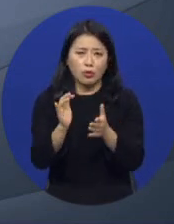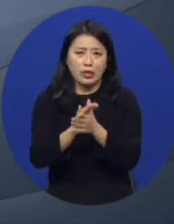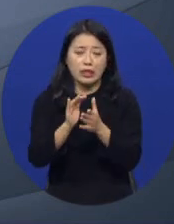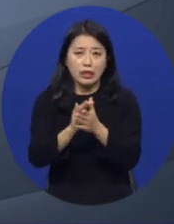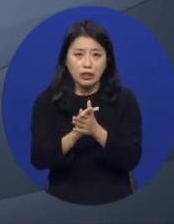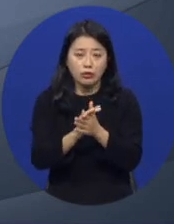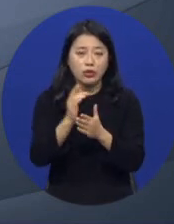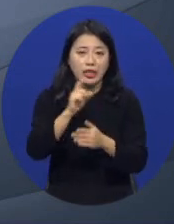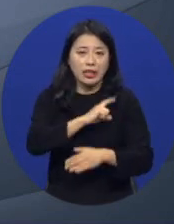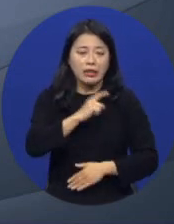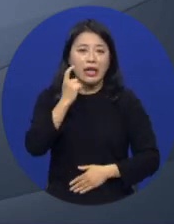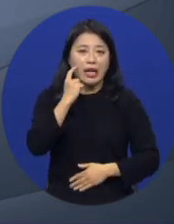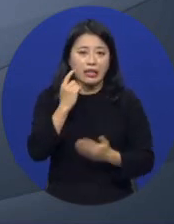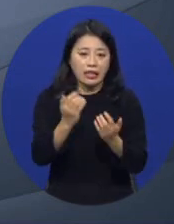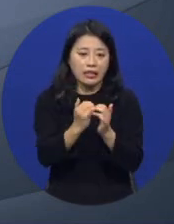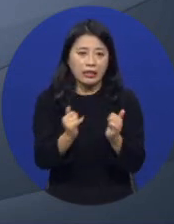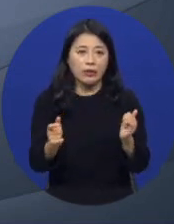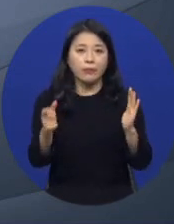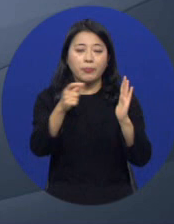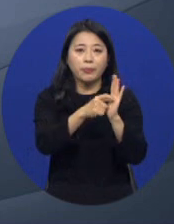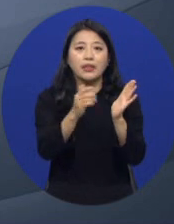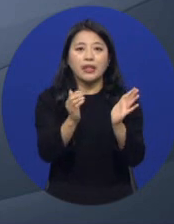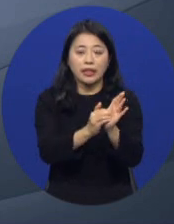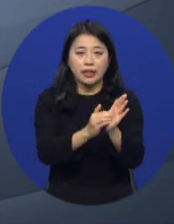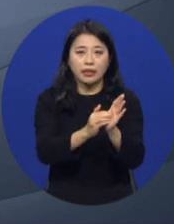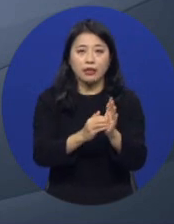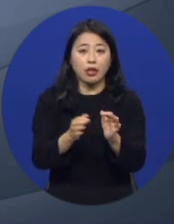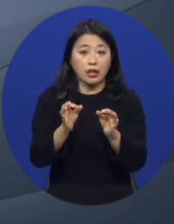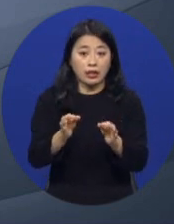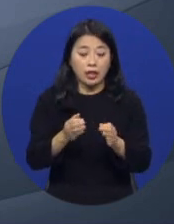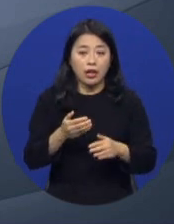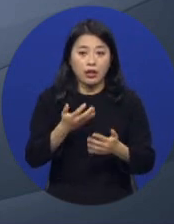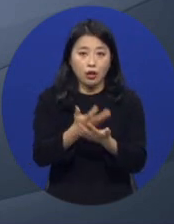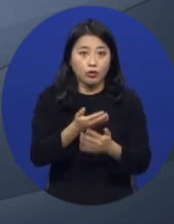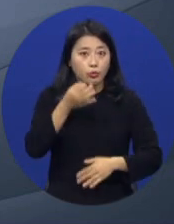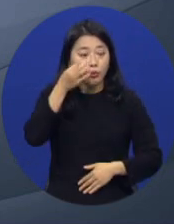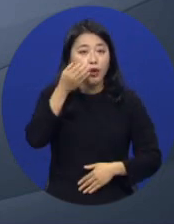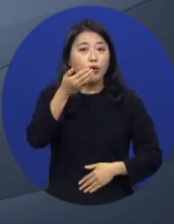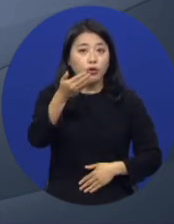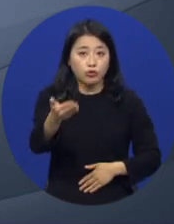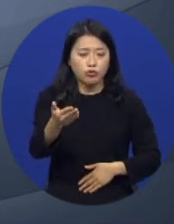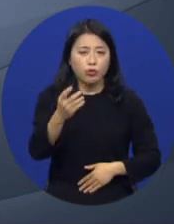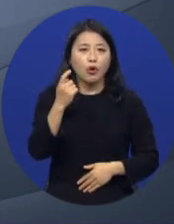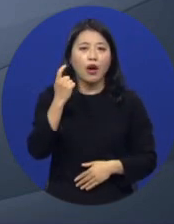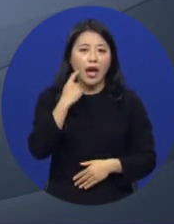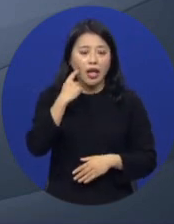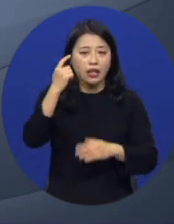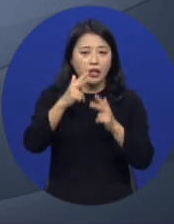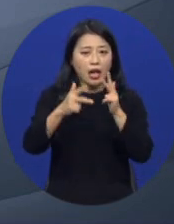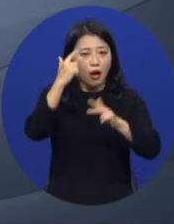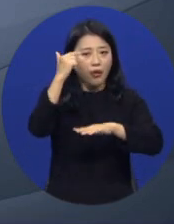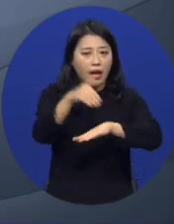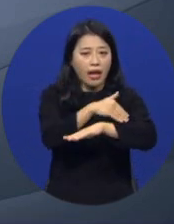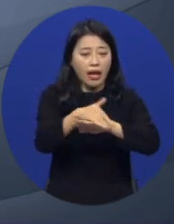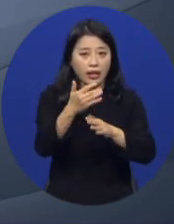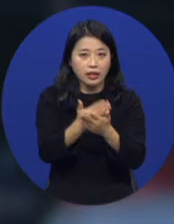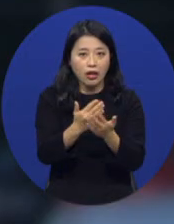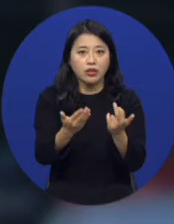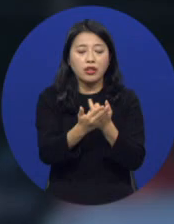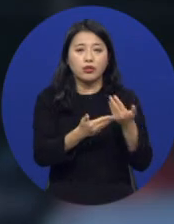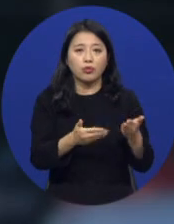등록한 뒤 기술보증기금에서 발급받은 보증서를 은행에 제출하고 허위사업계획서를 제주도에 제출한